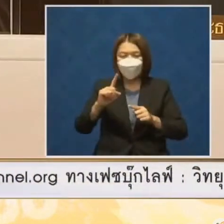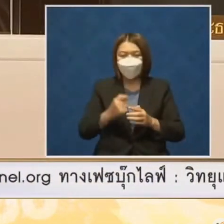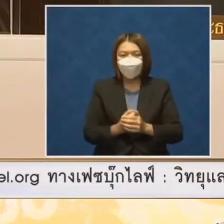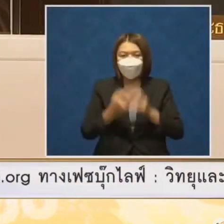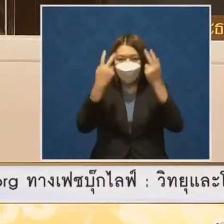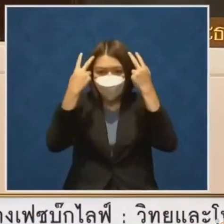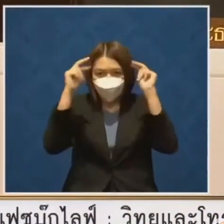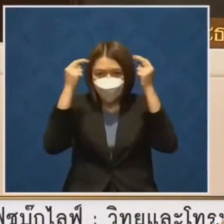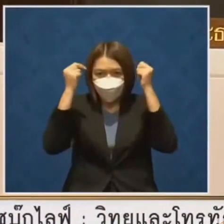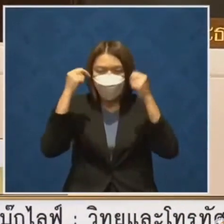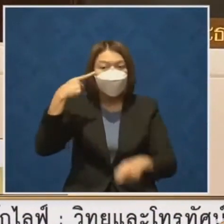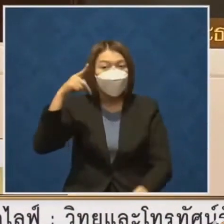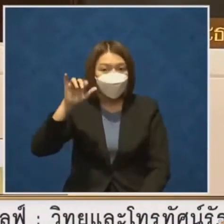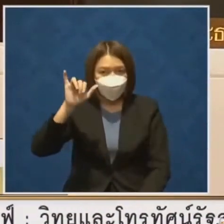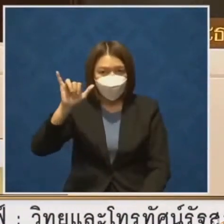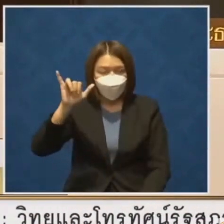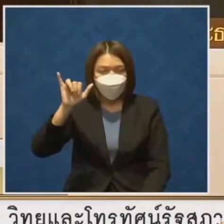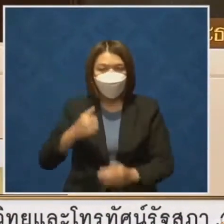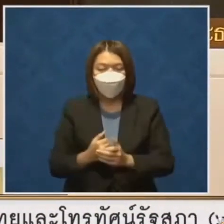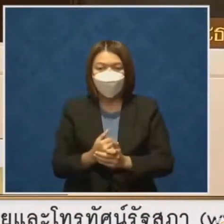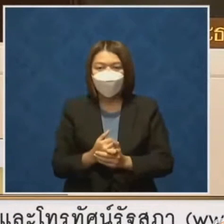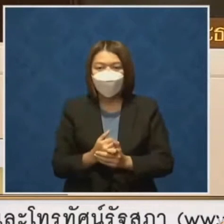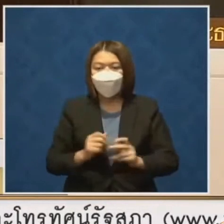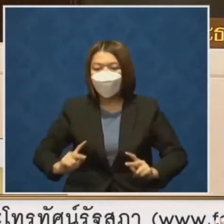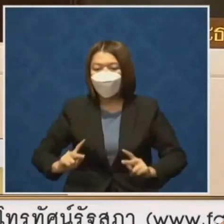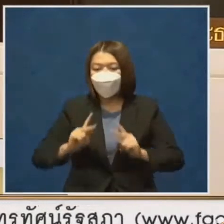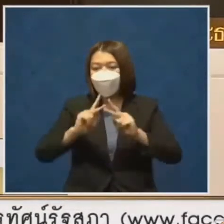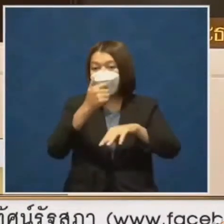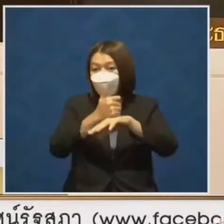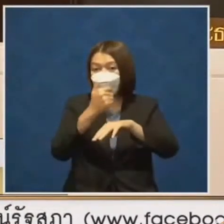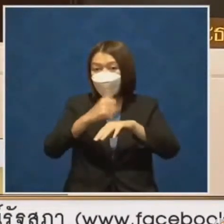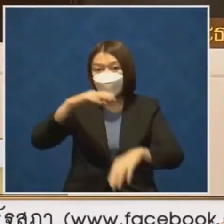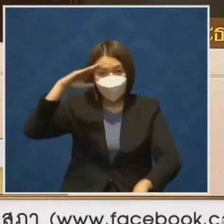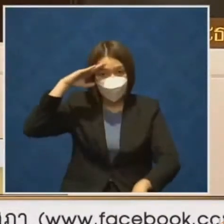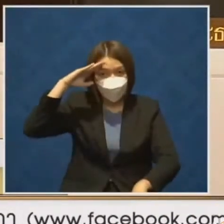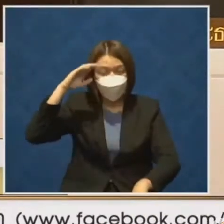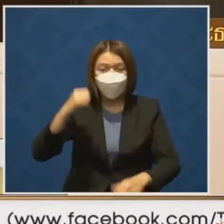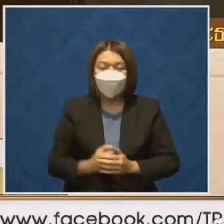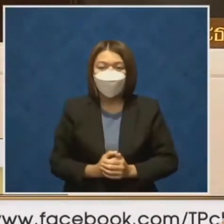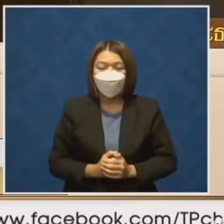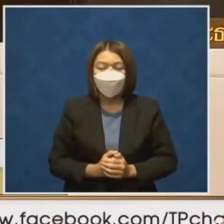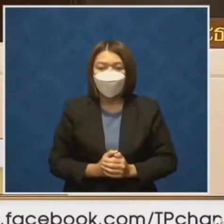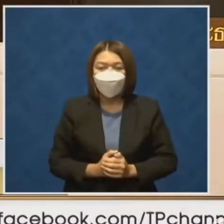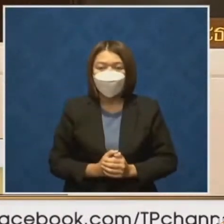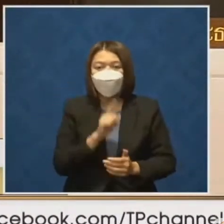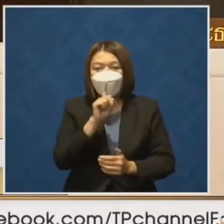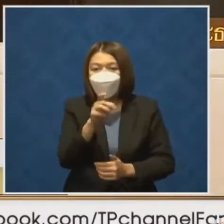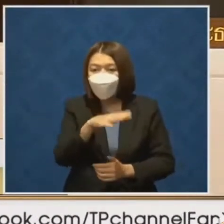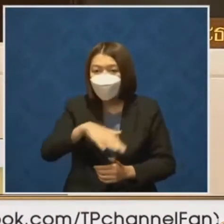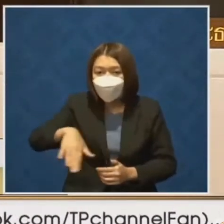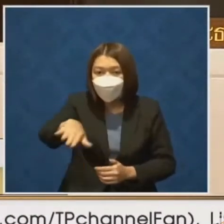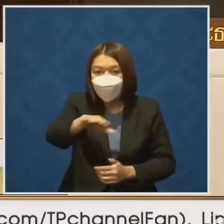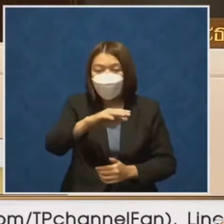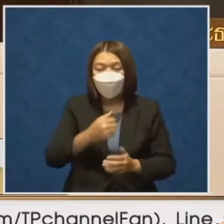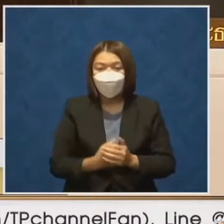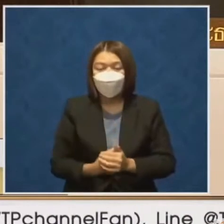กว่าการอภิปรายเนี่ยก็จะใช้เงื่อนไขที่ว่าใครประท้วงนะสมมุติรัฐบาลประท้วงหักเวลารัฐ